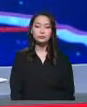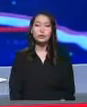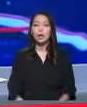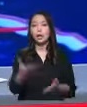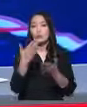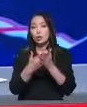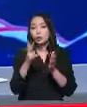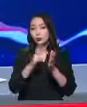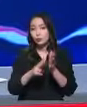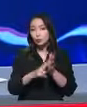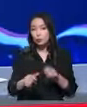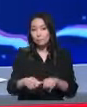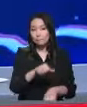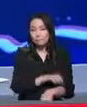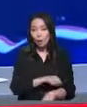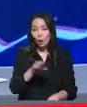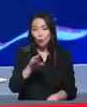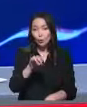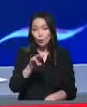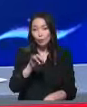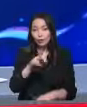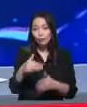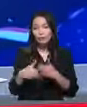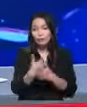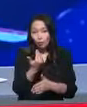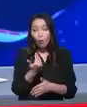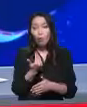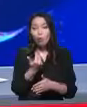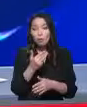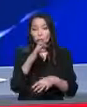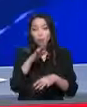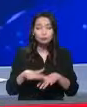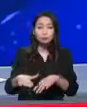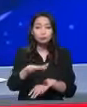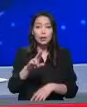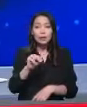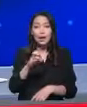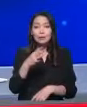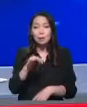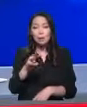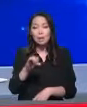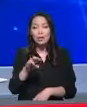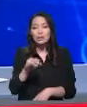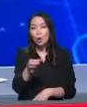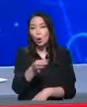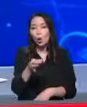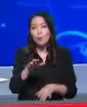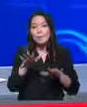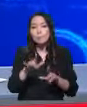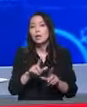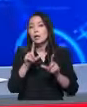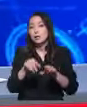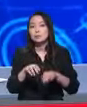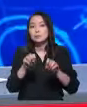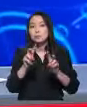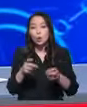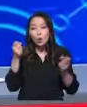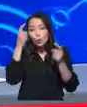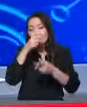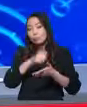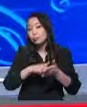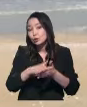Почти 80 мертвых тюленей вновь обнаружены на побережье Каспия в Мангистауской области. На место выехали специалисты для установления